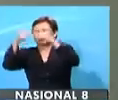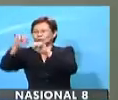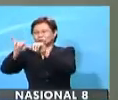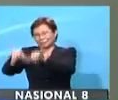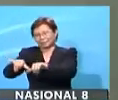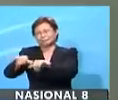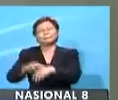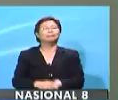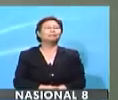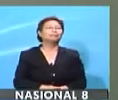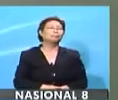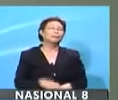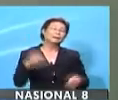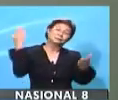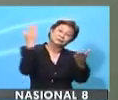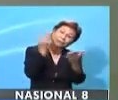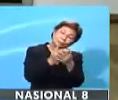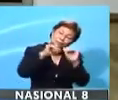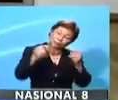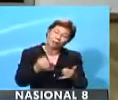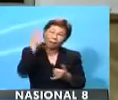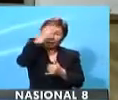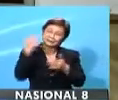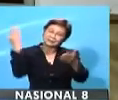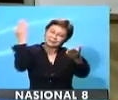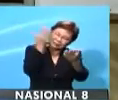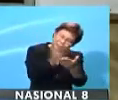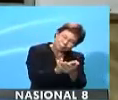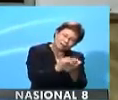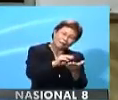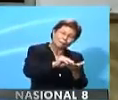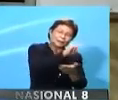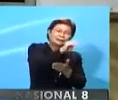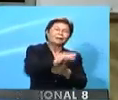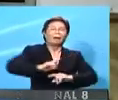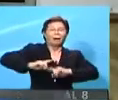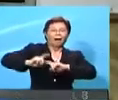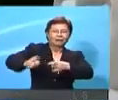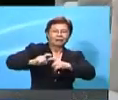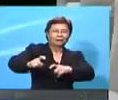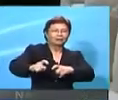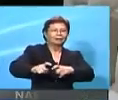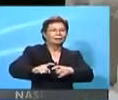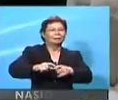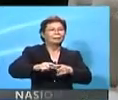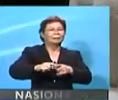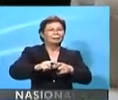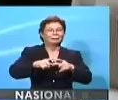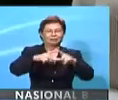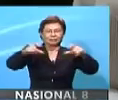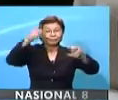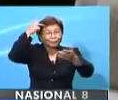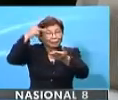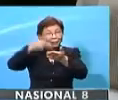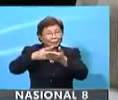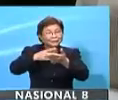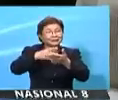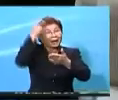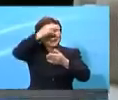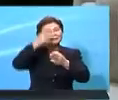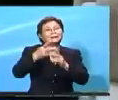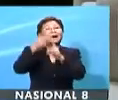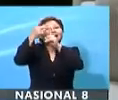penginapan. Setibanya jemaah haji di maktab nanti, mereka akan dibekalkan dengan tali pengenalan haji khas untuk